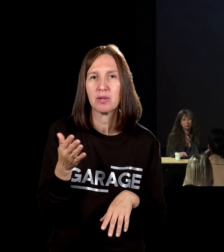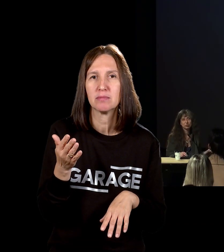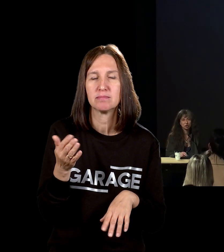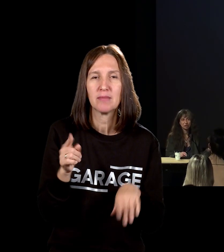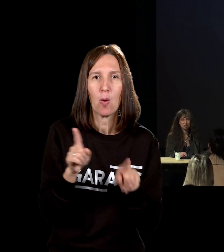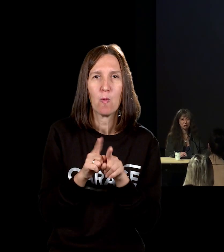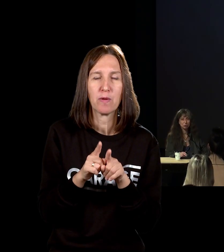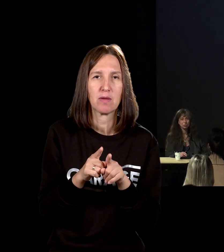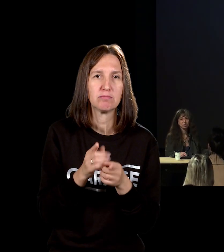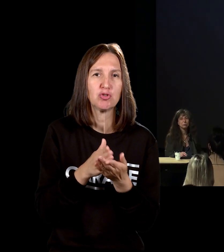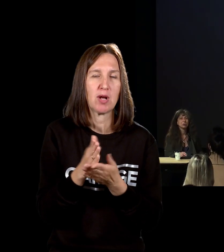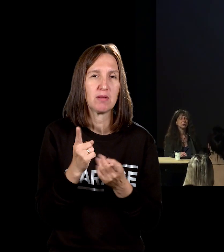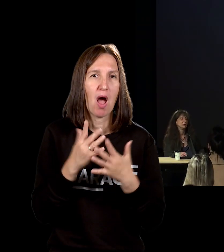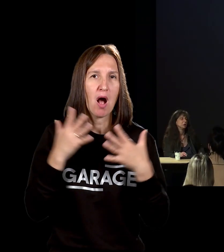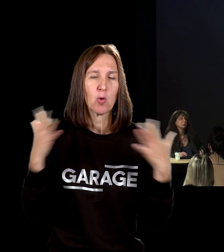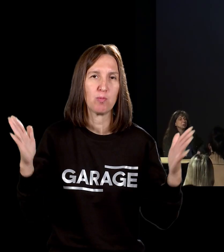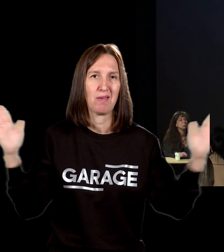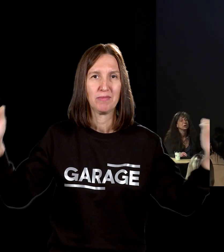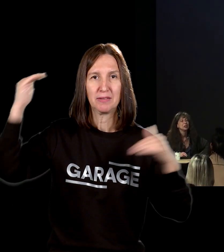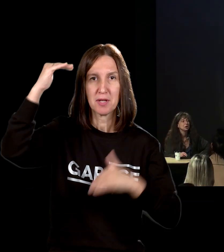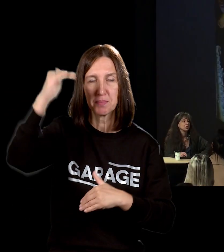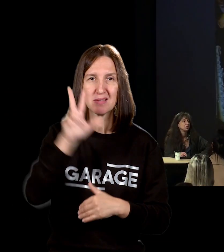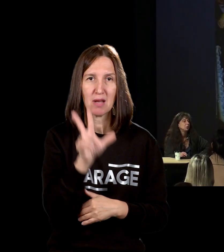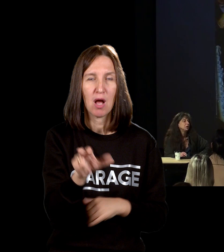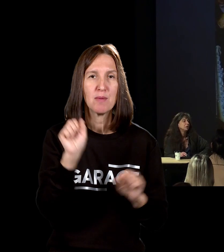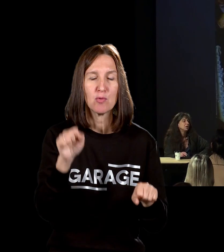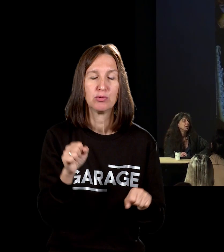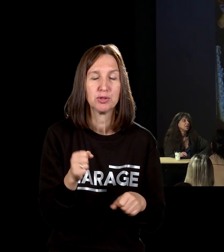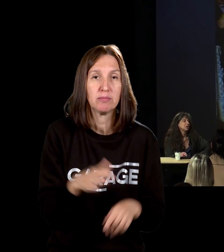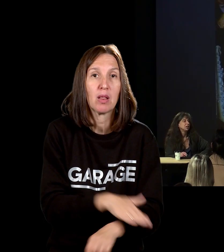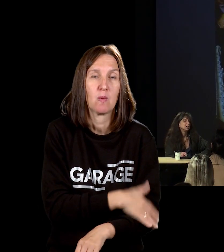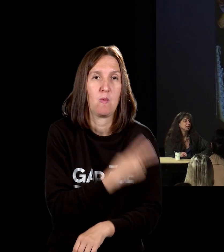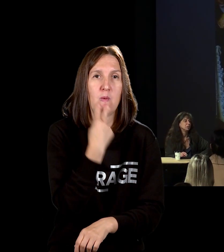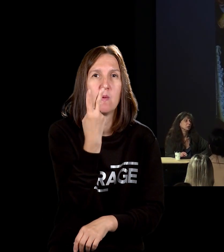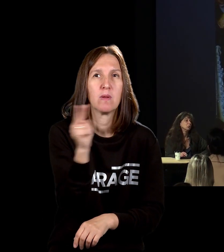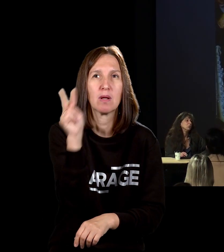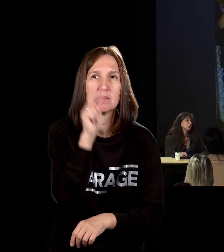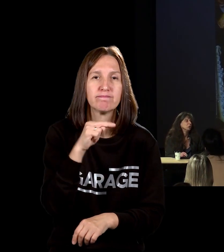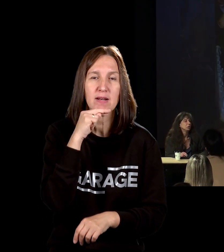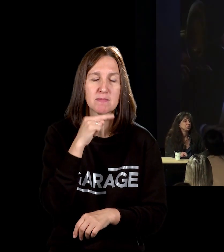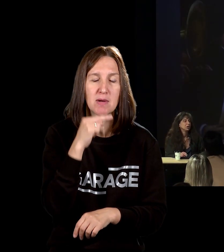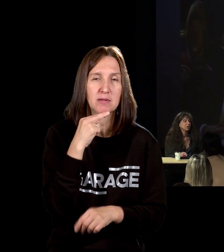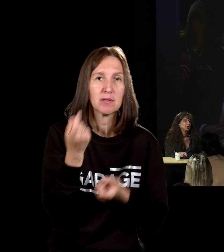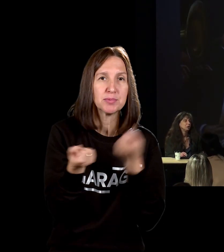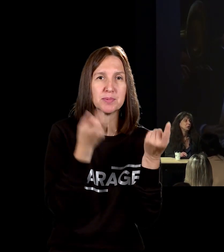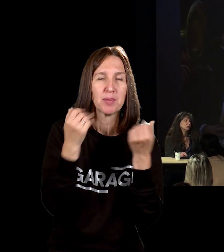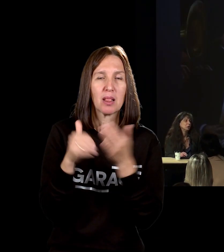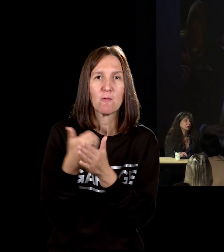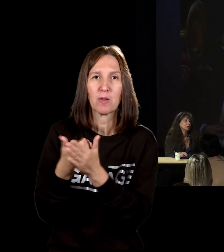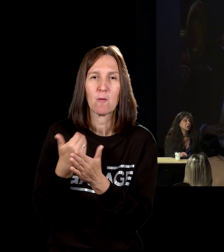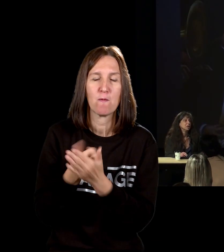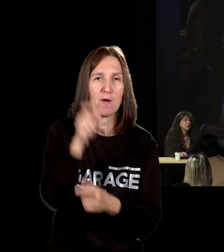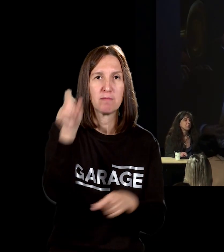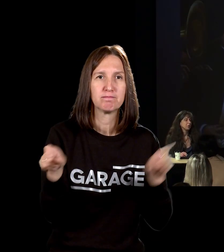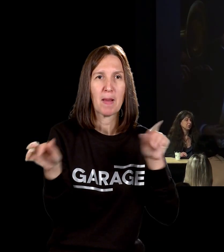как любой этот формат, жанр огромного триптиха предполагает, который можно бесконечно рассматривать, находя там все новых и новых персонажей, все новые